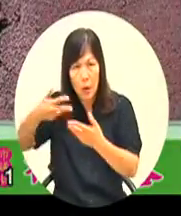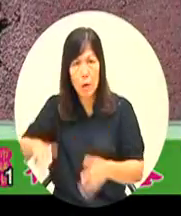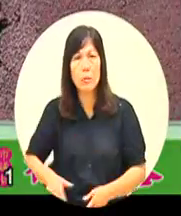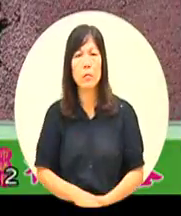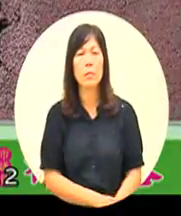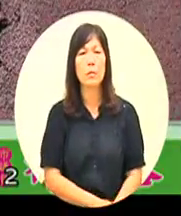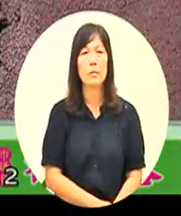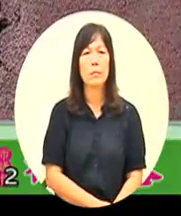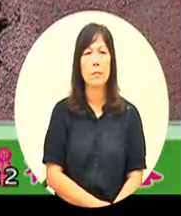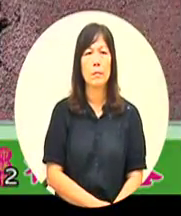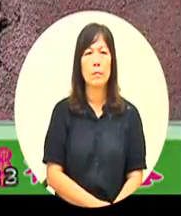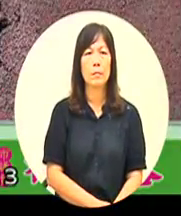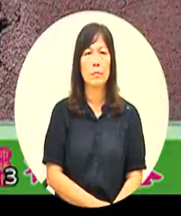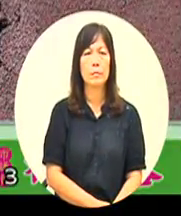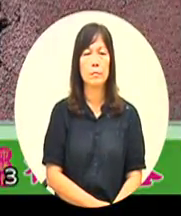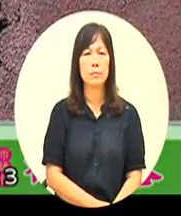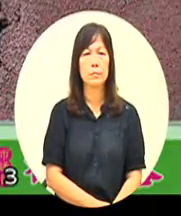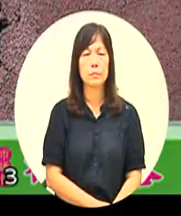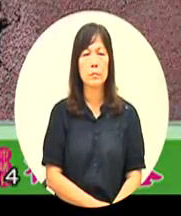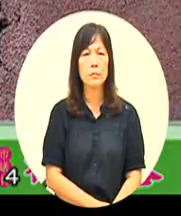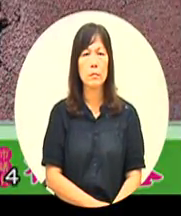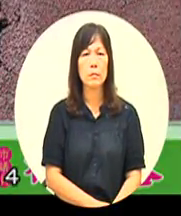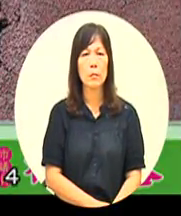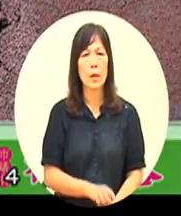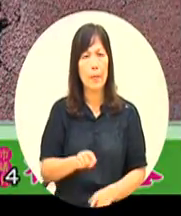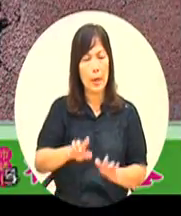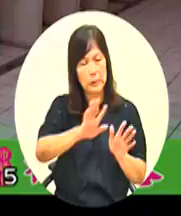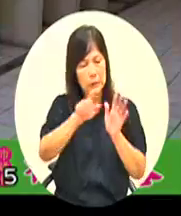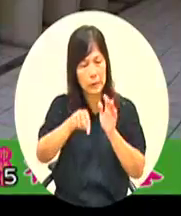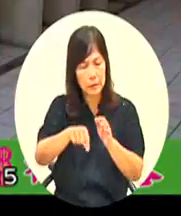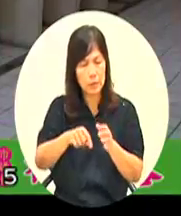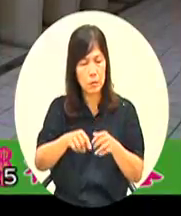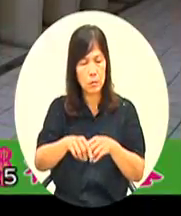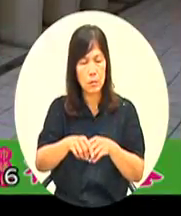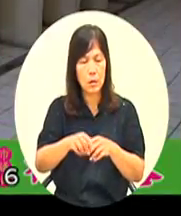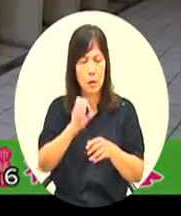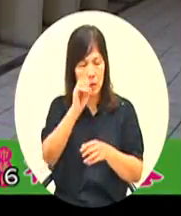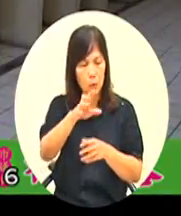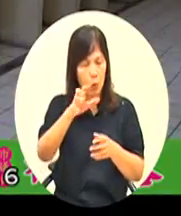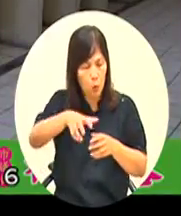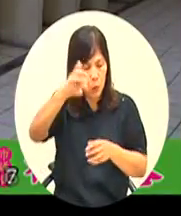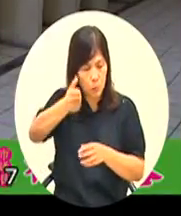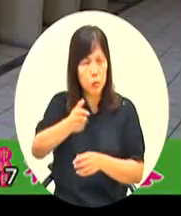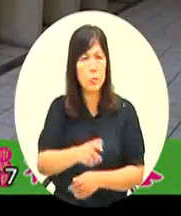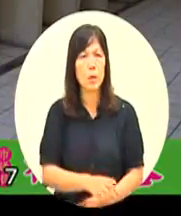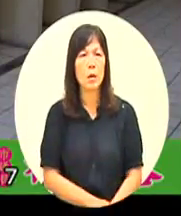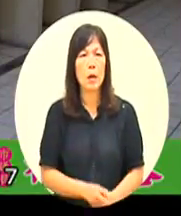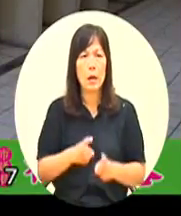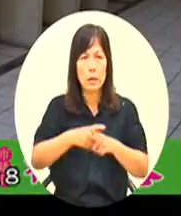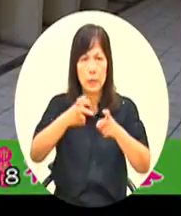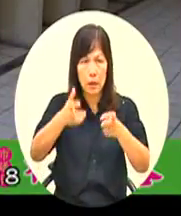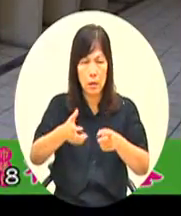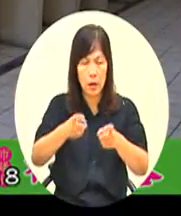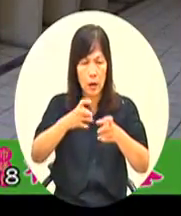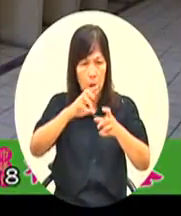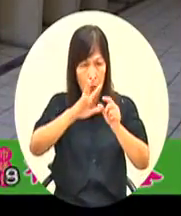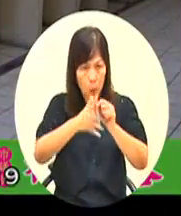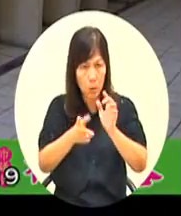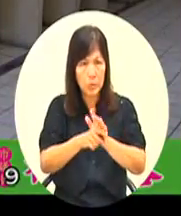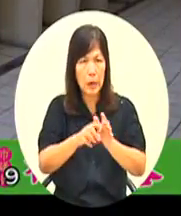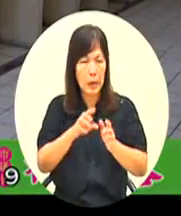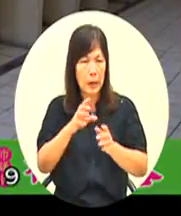那这个是我把这个整个现象告诉那个局长。那小港国中有8间的老旧厕